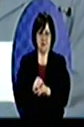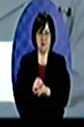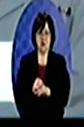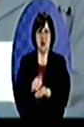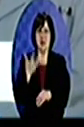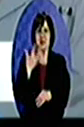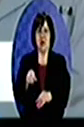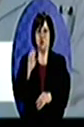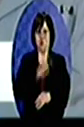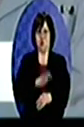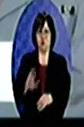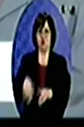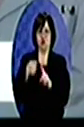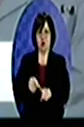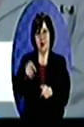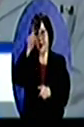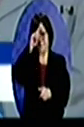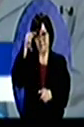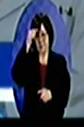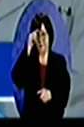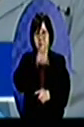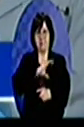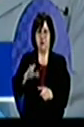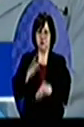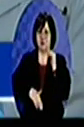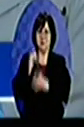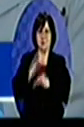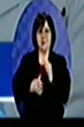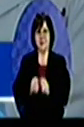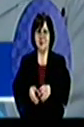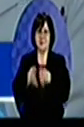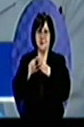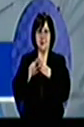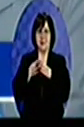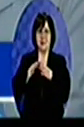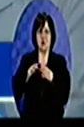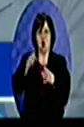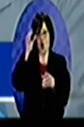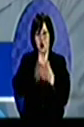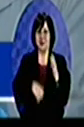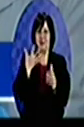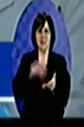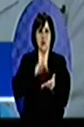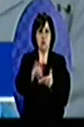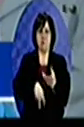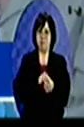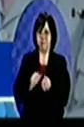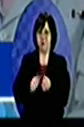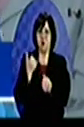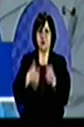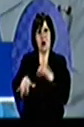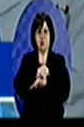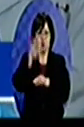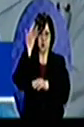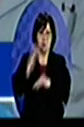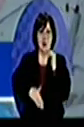50 хүүхдэд эмнэлгийн асуудал барилгыг бол оруулж өгсөн. Энэ 5 орчим тэрбум төгрөгөөр Улс аймагт баригдана.